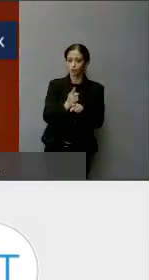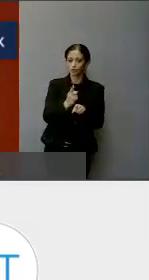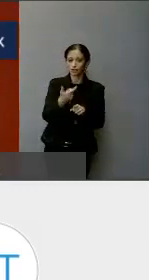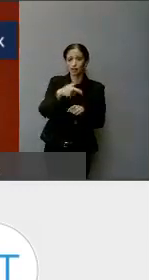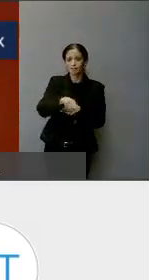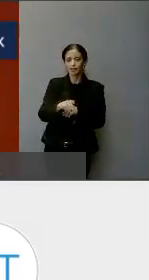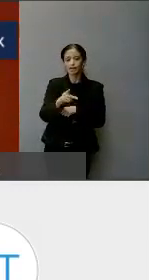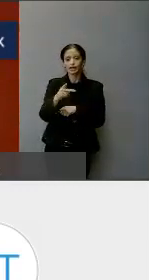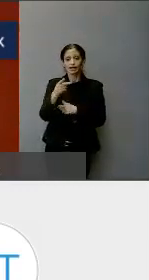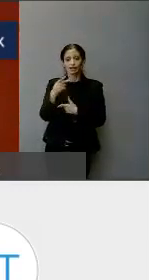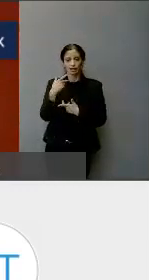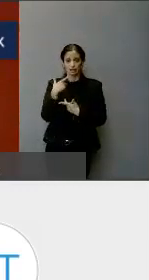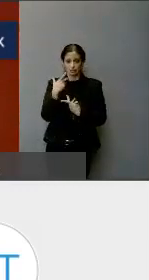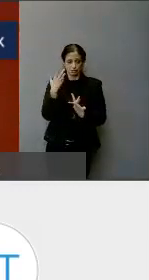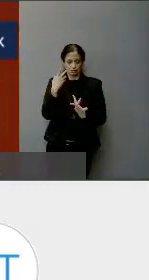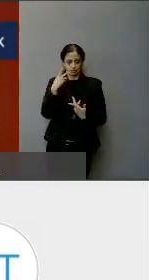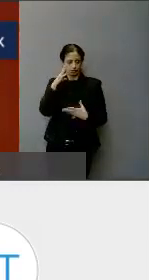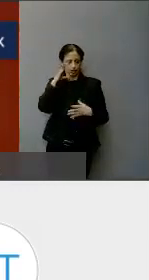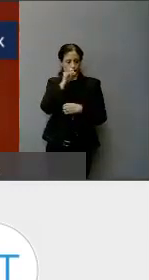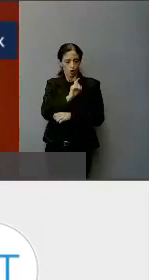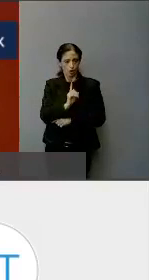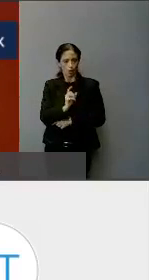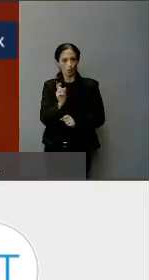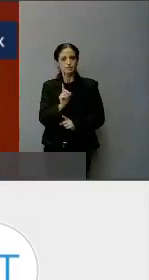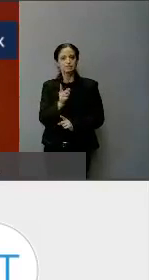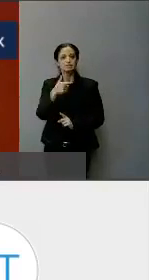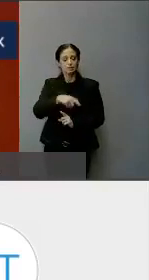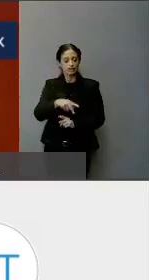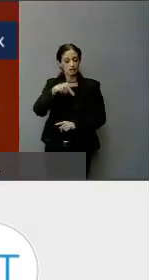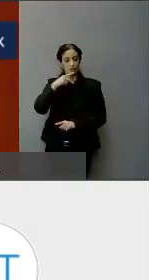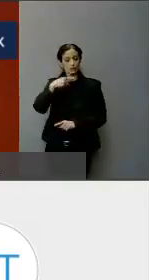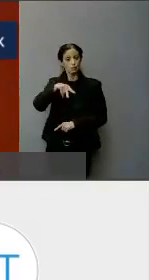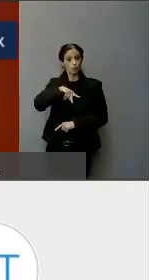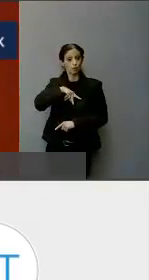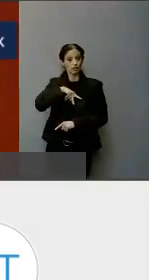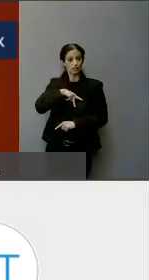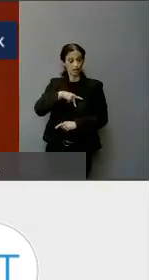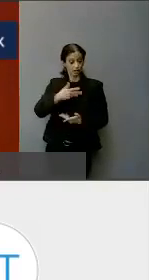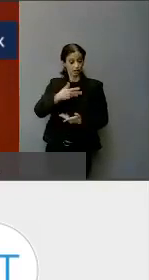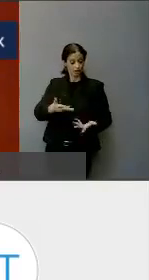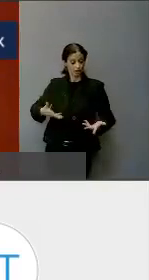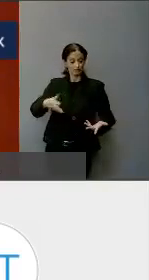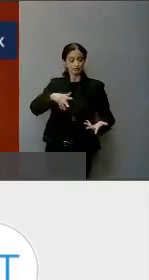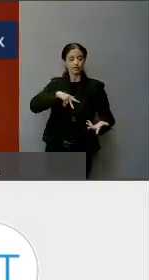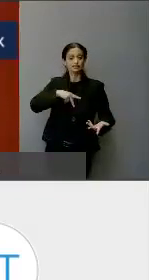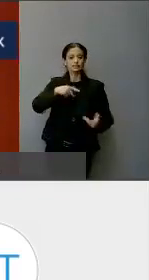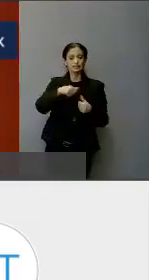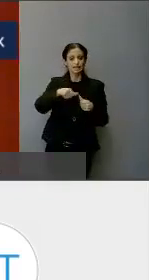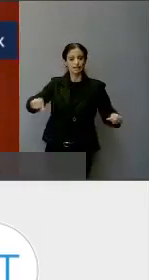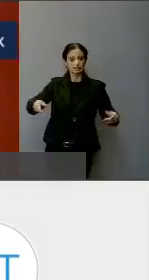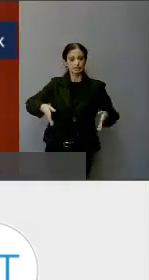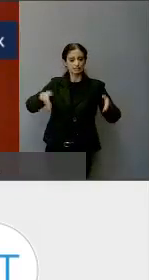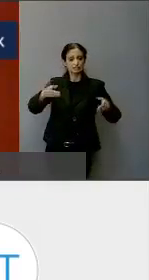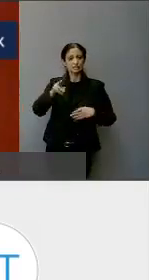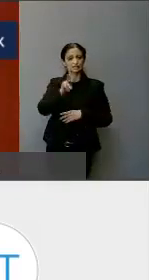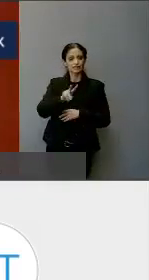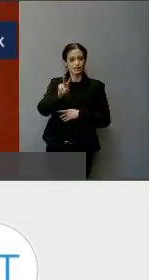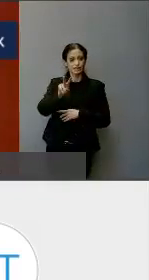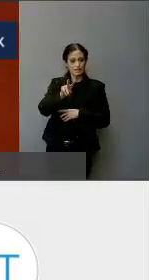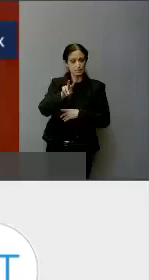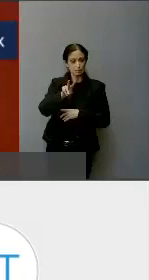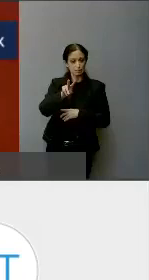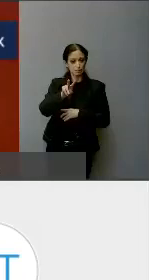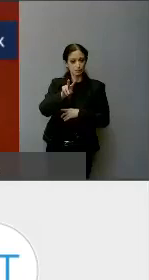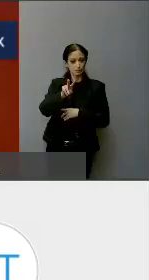irrealistico che il proprietario privata delle nuove residenze a vesima così come proposto nella delibera sia in grado con le proprie forze o